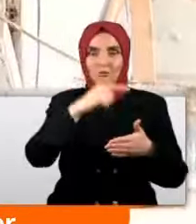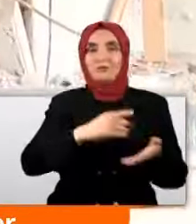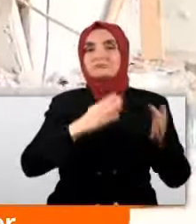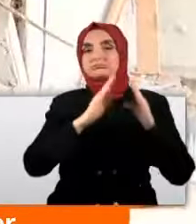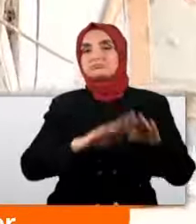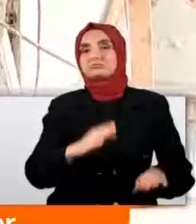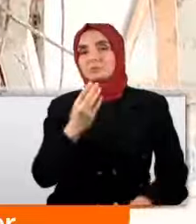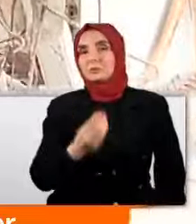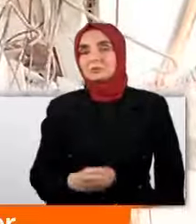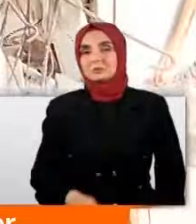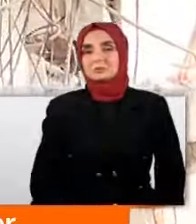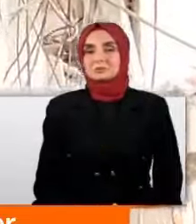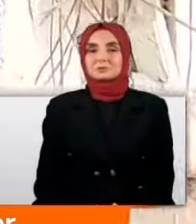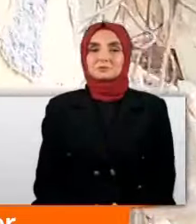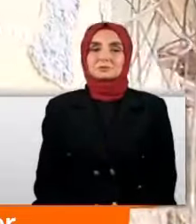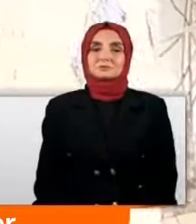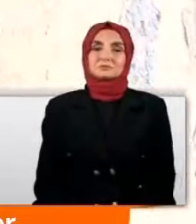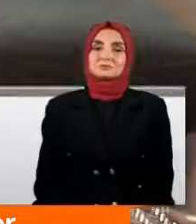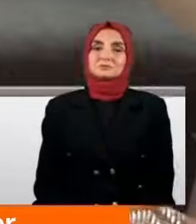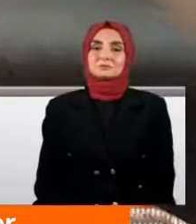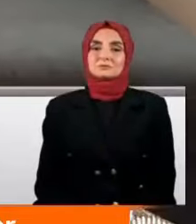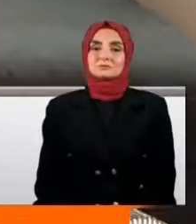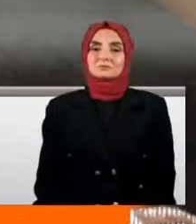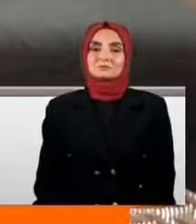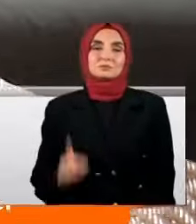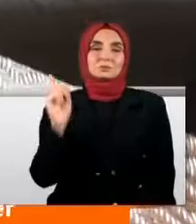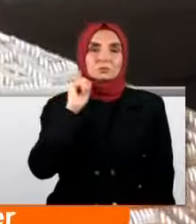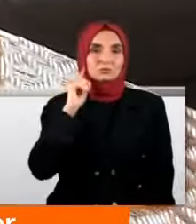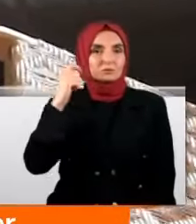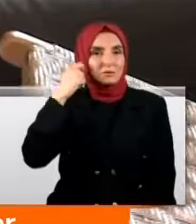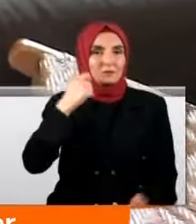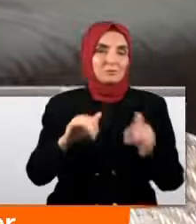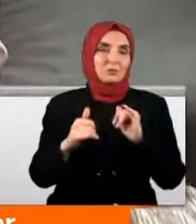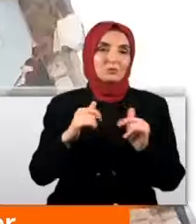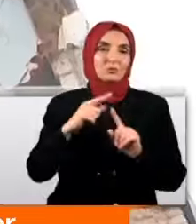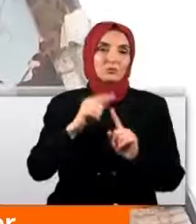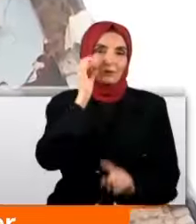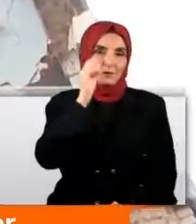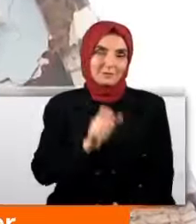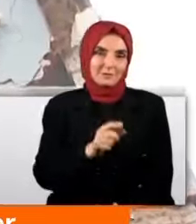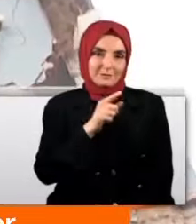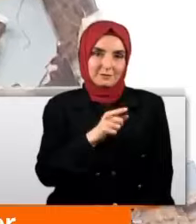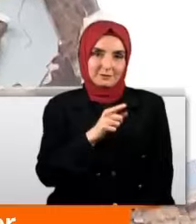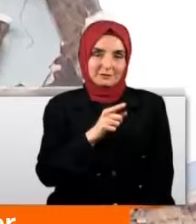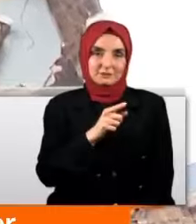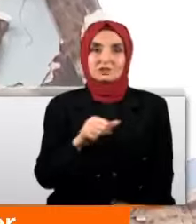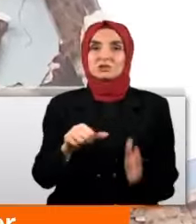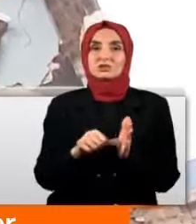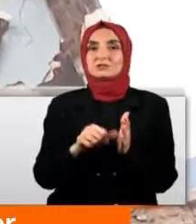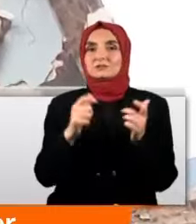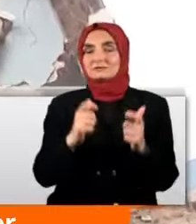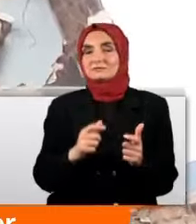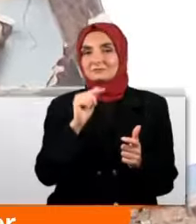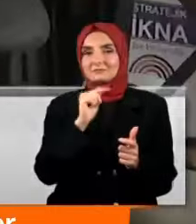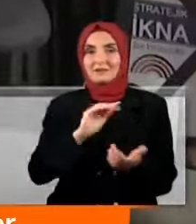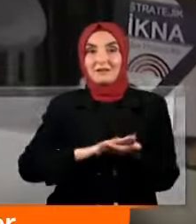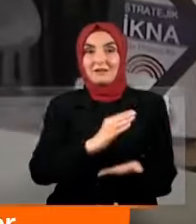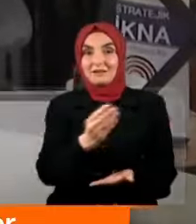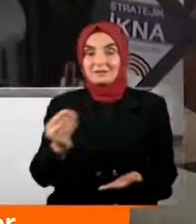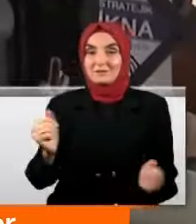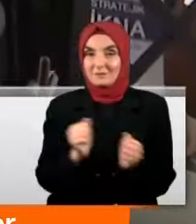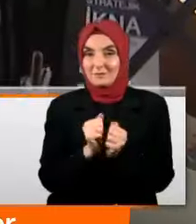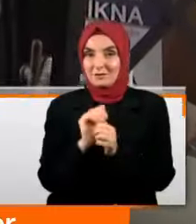arkadaşım duruyordu. Köpeklerimiz içerideydi, can güvenliğimiz yoktu. Ünlü oyuncu Tufan Gökpınar'ın Şişli'de arkadaşlarıyla birlikte yaşadığı dairenin